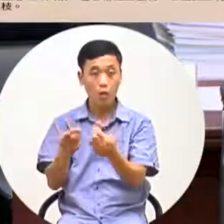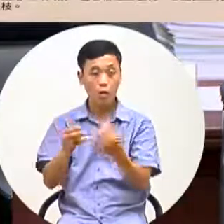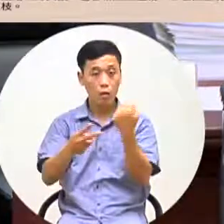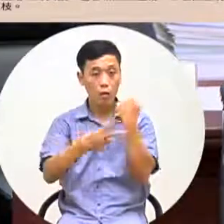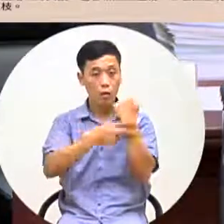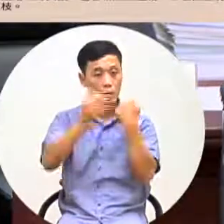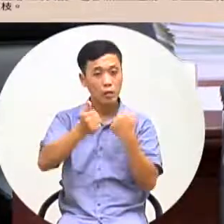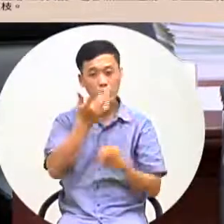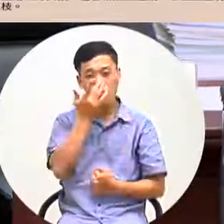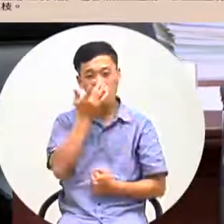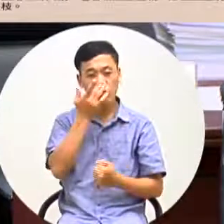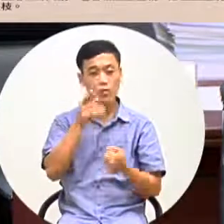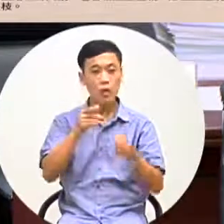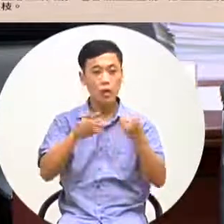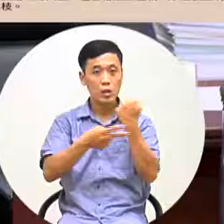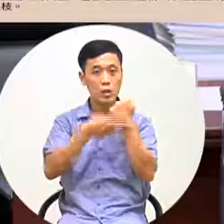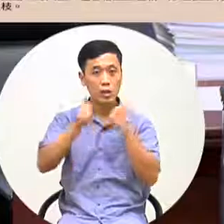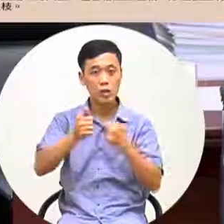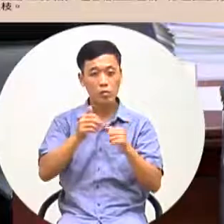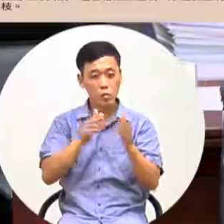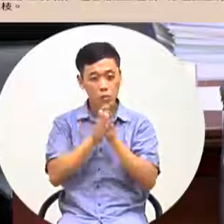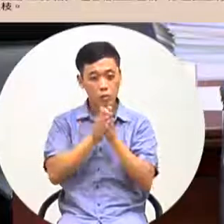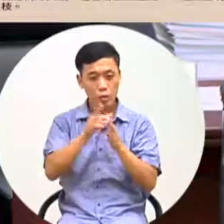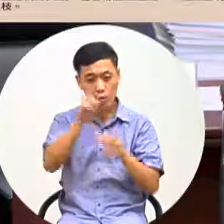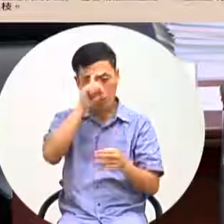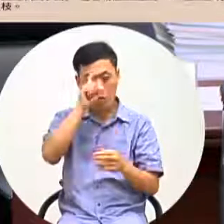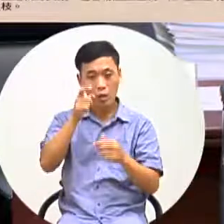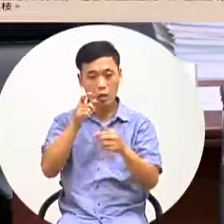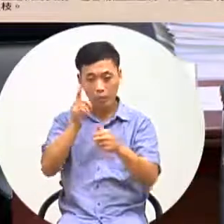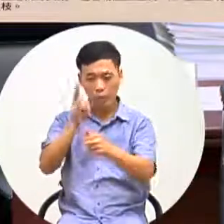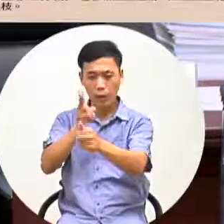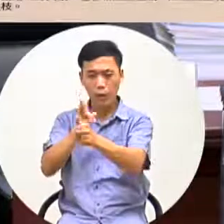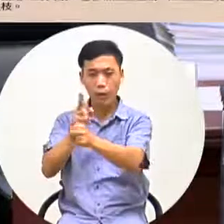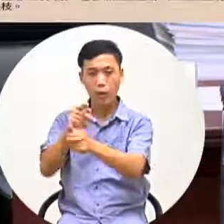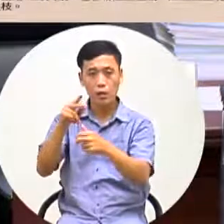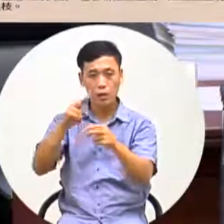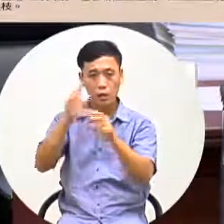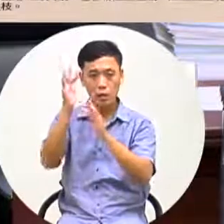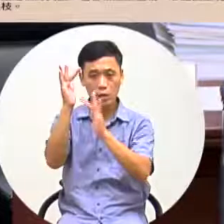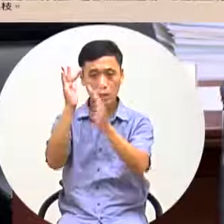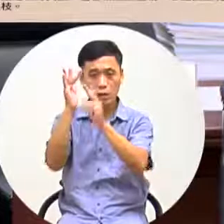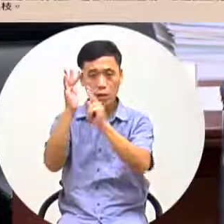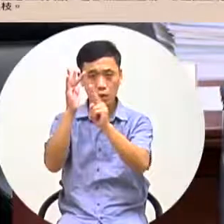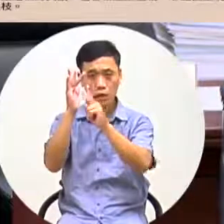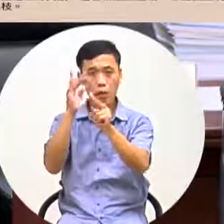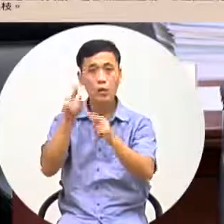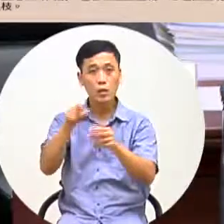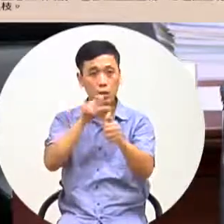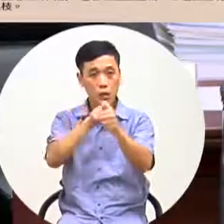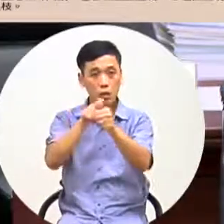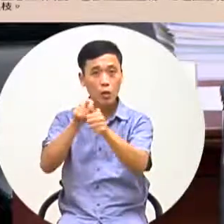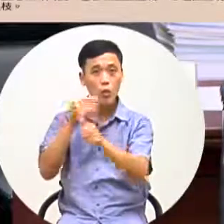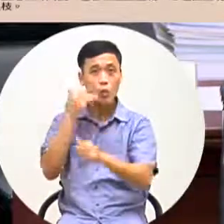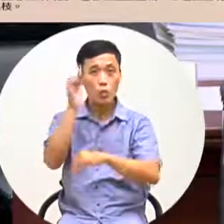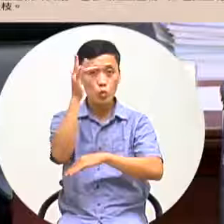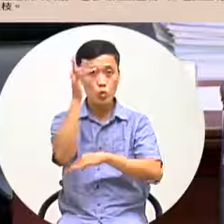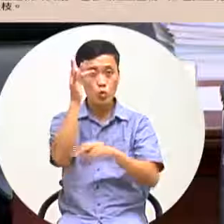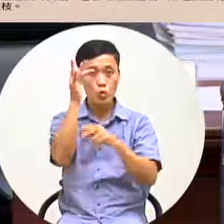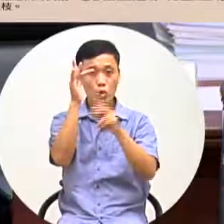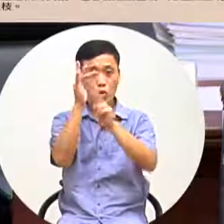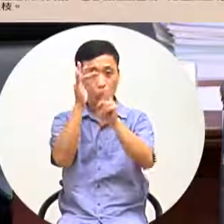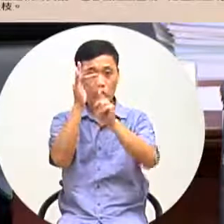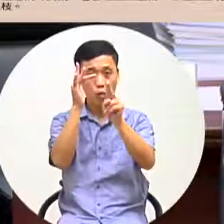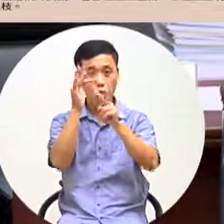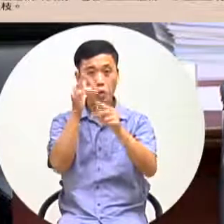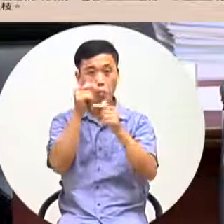求说要怎么剪，但是一棵树，我们从这些题目我们就可以看得出来，当树不好好修剪的时候，它的确树在慢慢的，也许